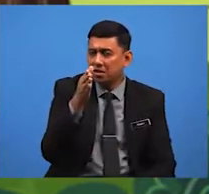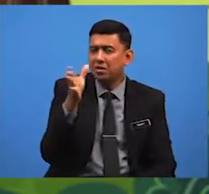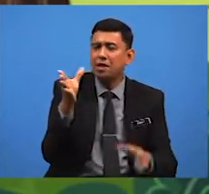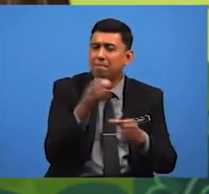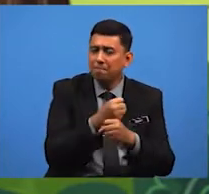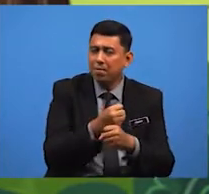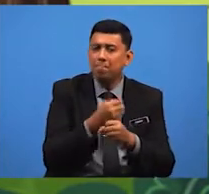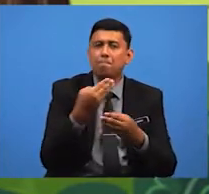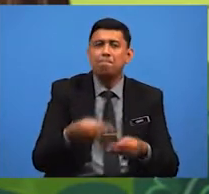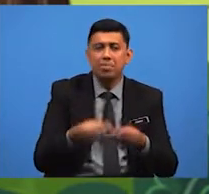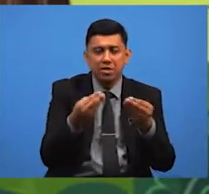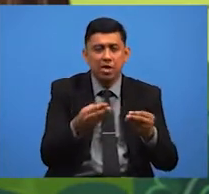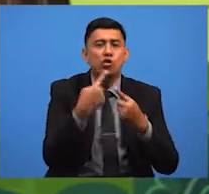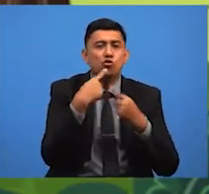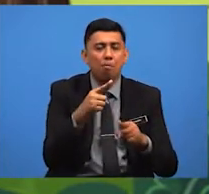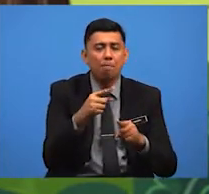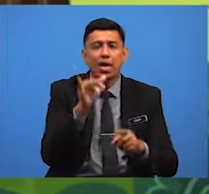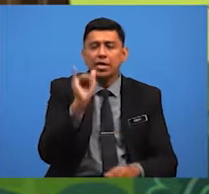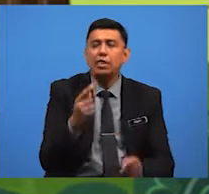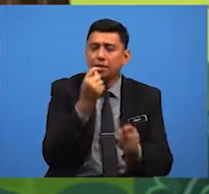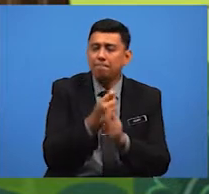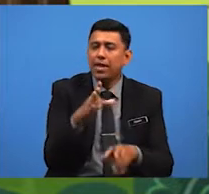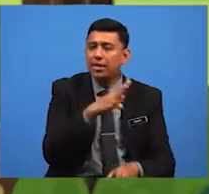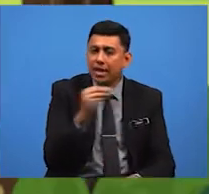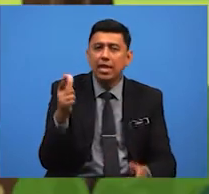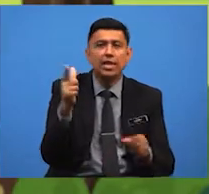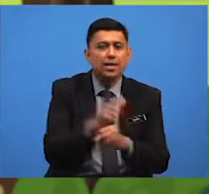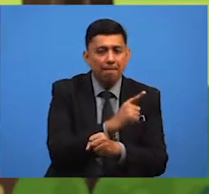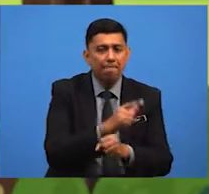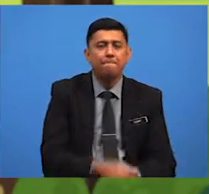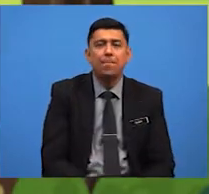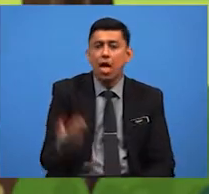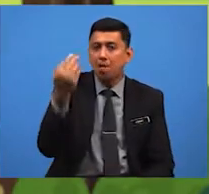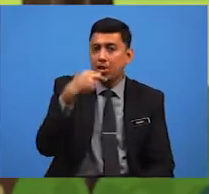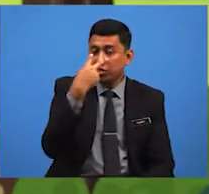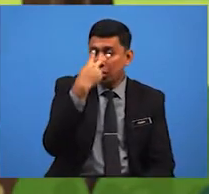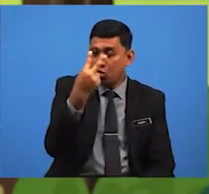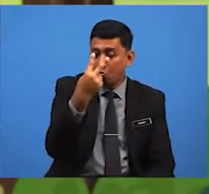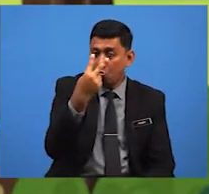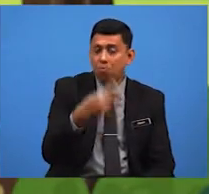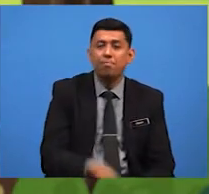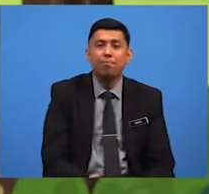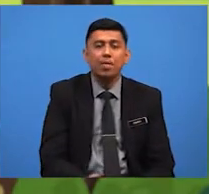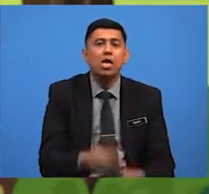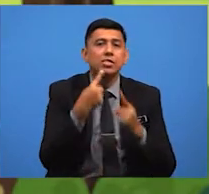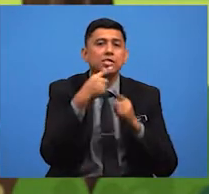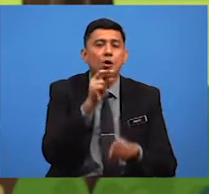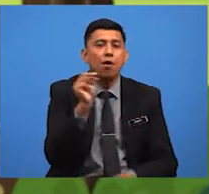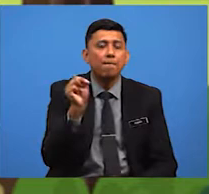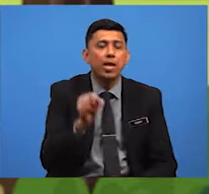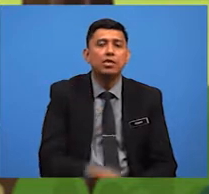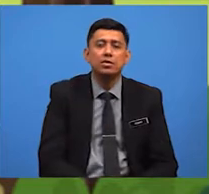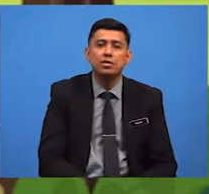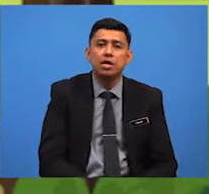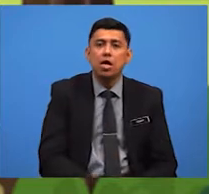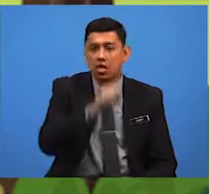memberikan jawapan yang tepat dan lengkap. Mari kita sama-sama perhatikan jawapan